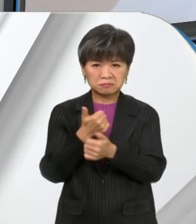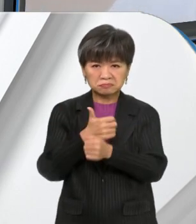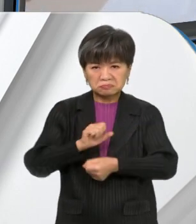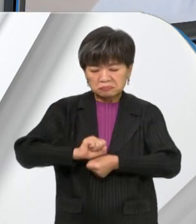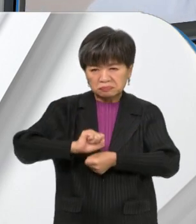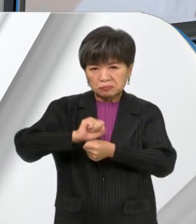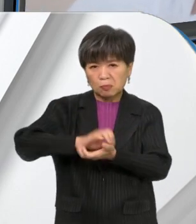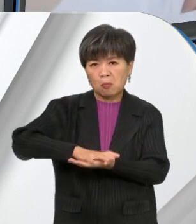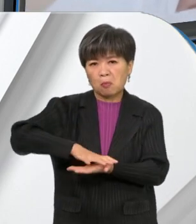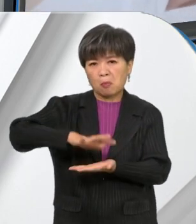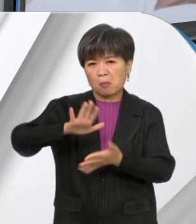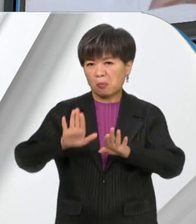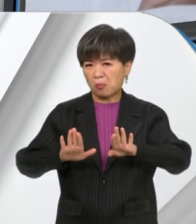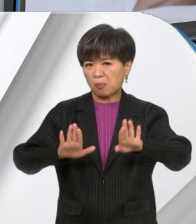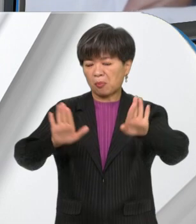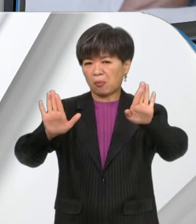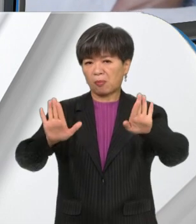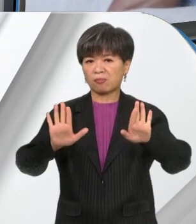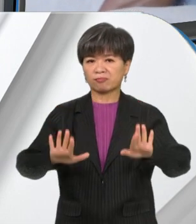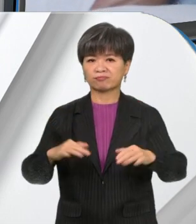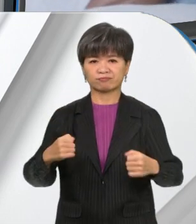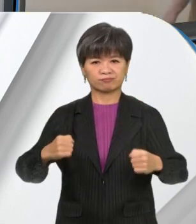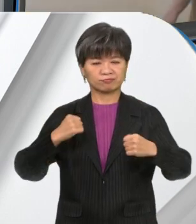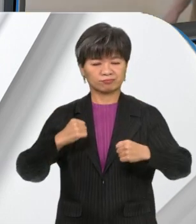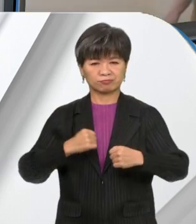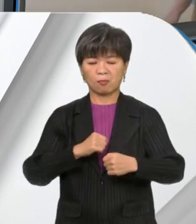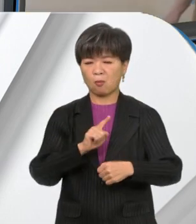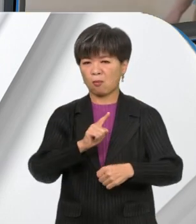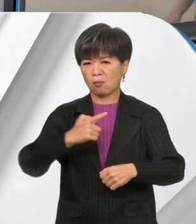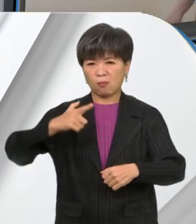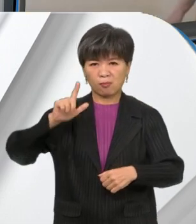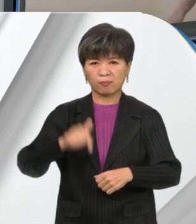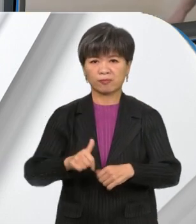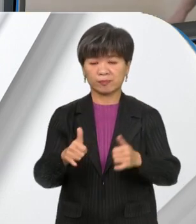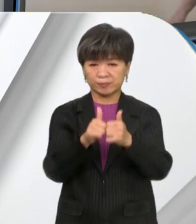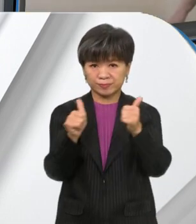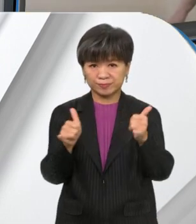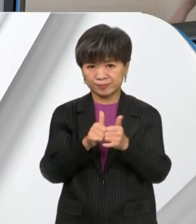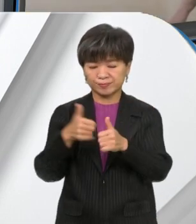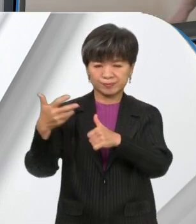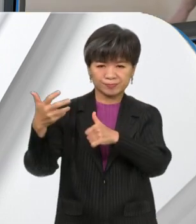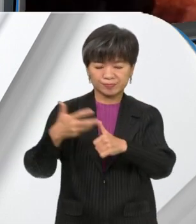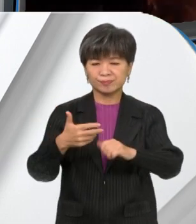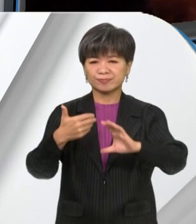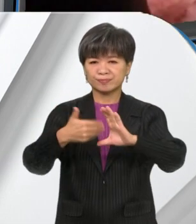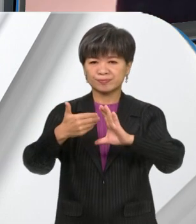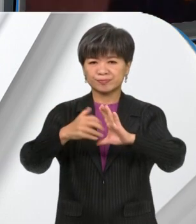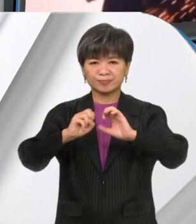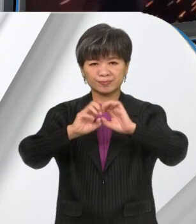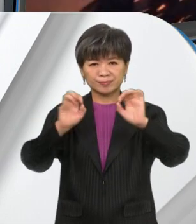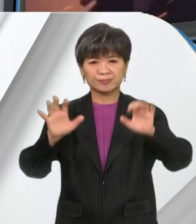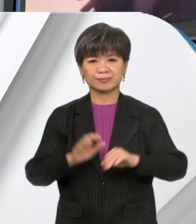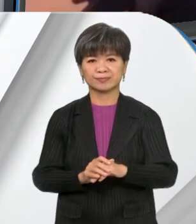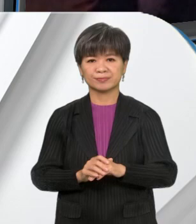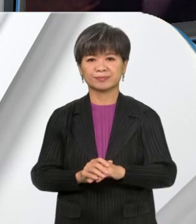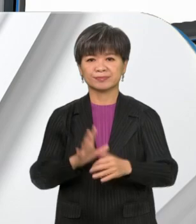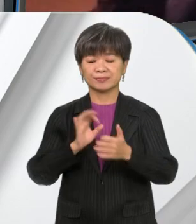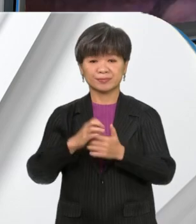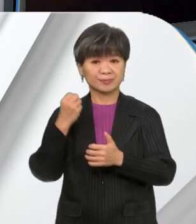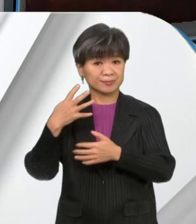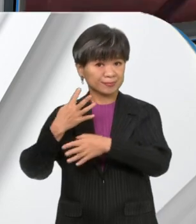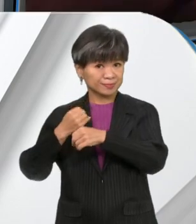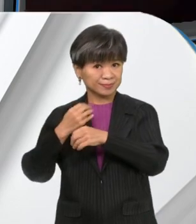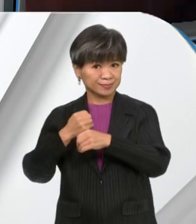验，近来更好，如今发展到以后个族群传播频道，还拿创新个节目、经典个戏